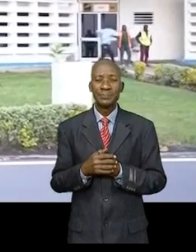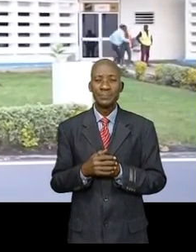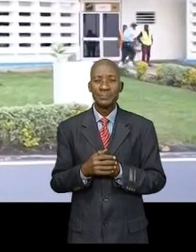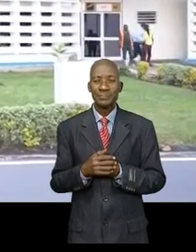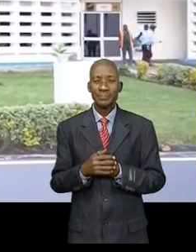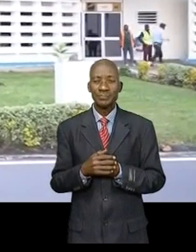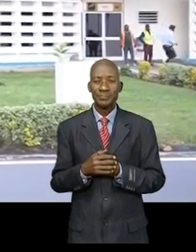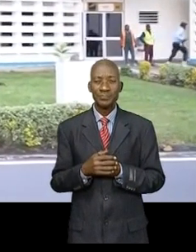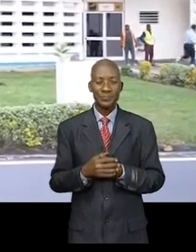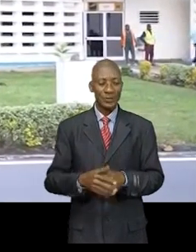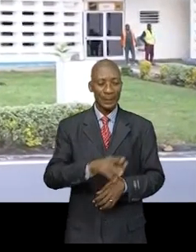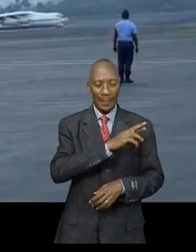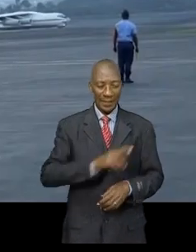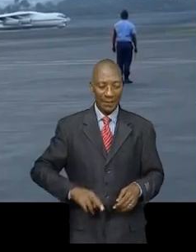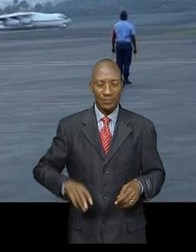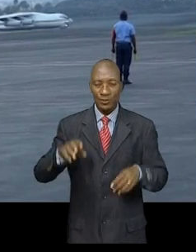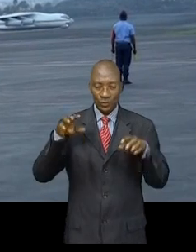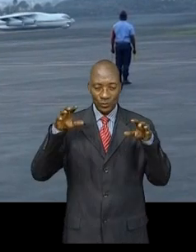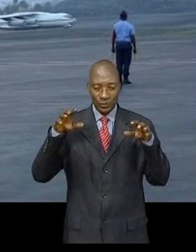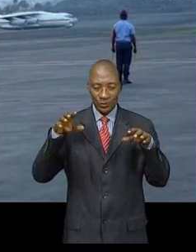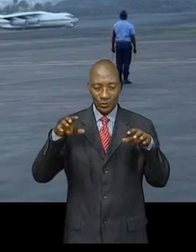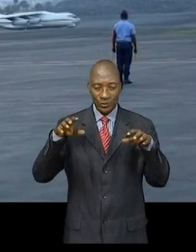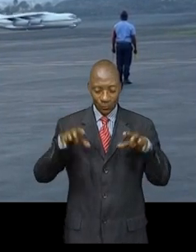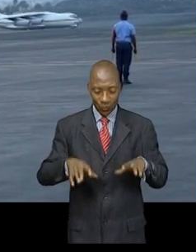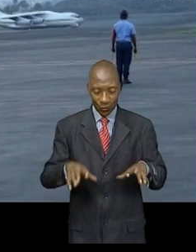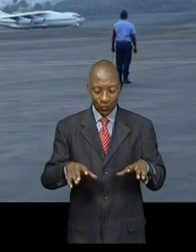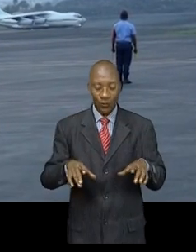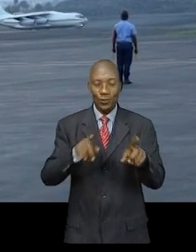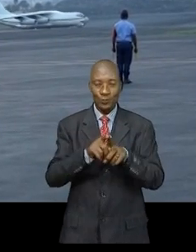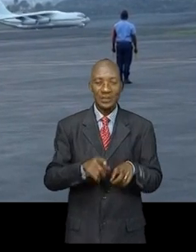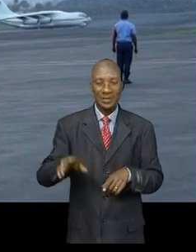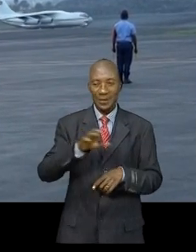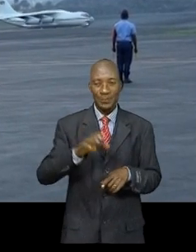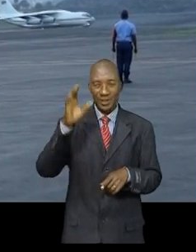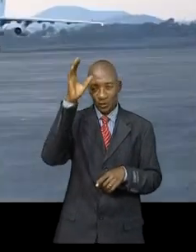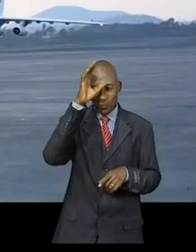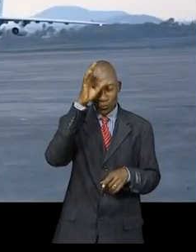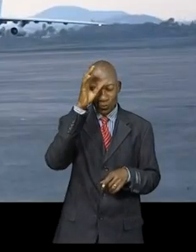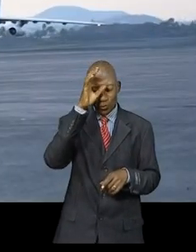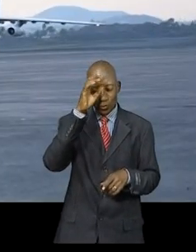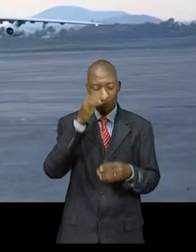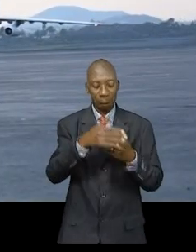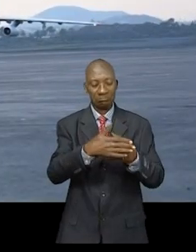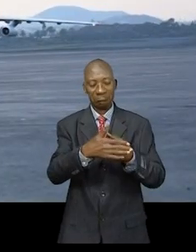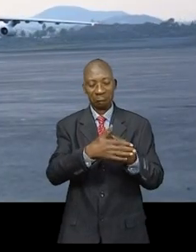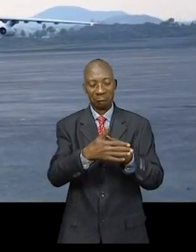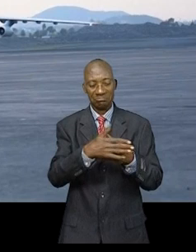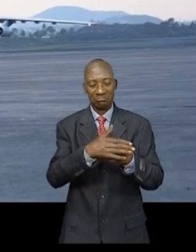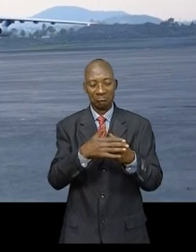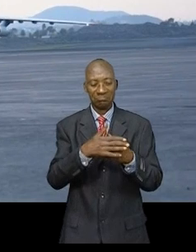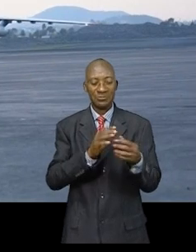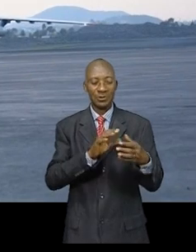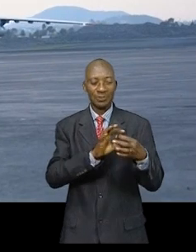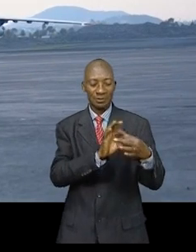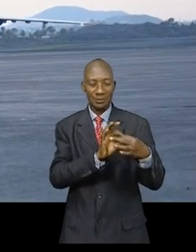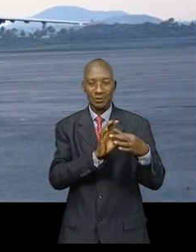La République du Congo et la République démocratique du Congo restent liées par la géographie, l'histoire et la culture. Voilà pourquoi